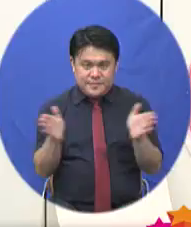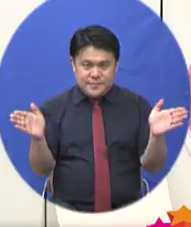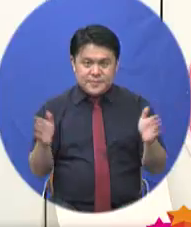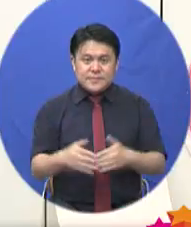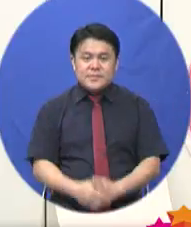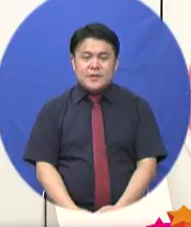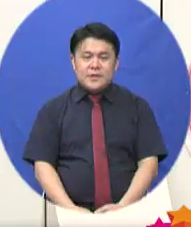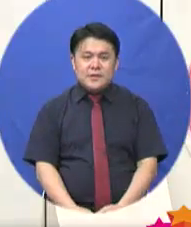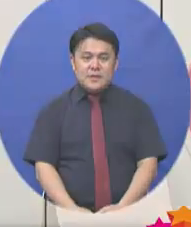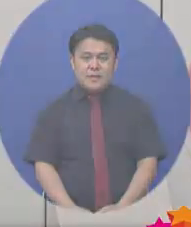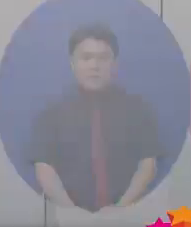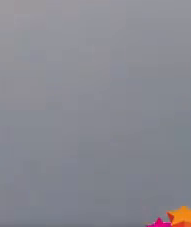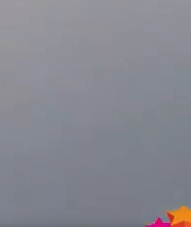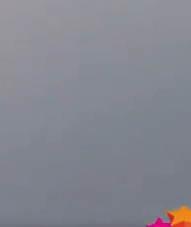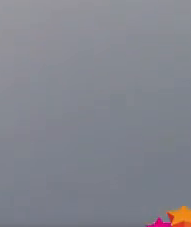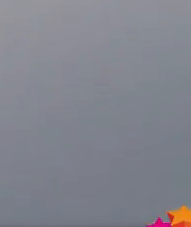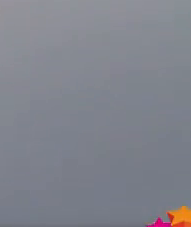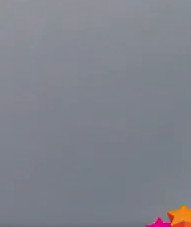서산갯마을.